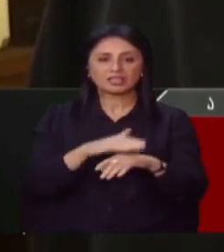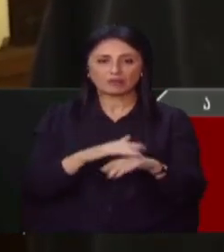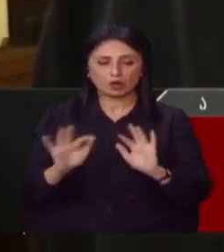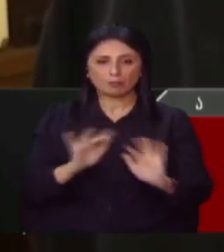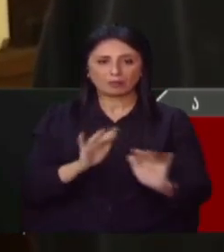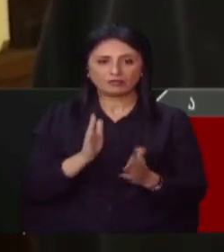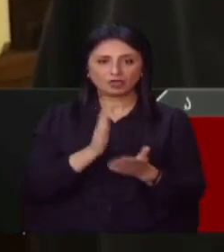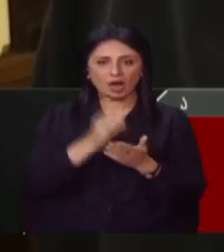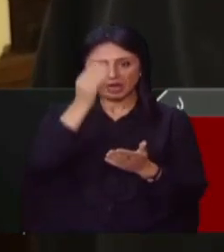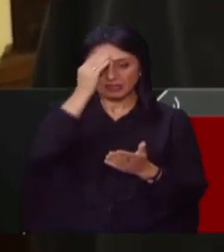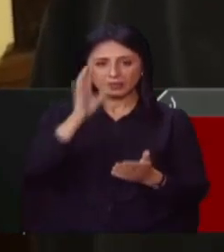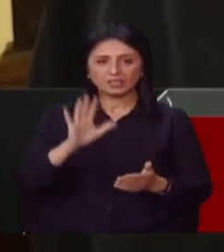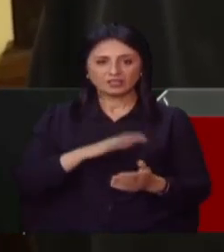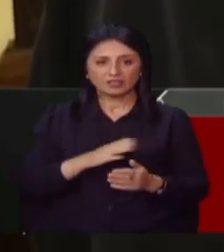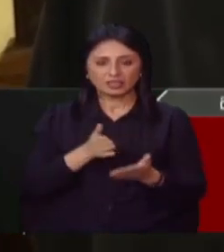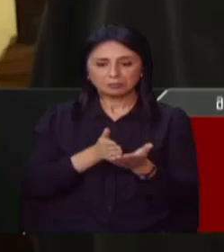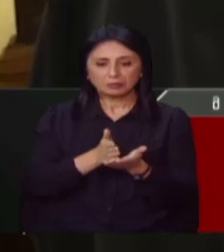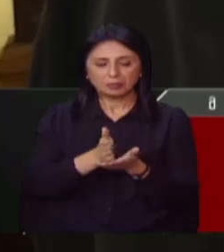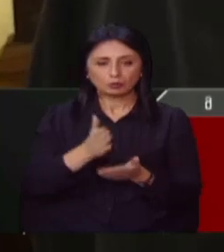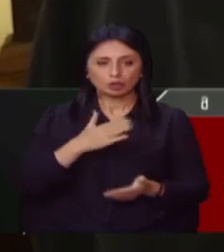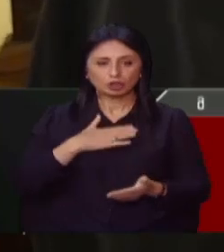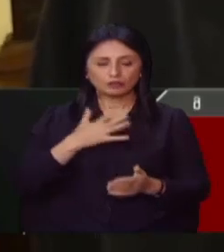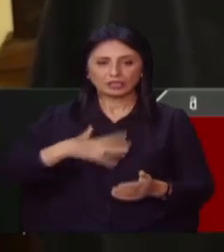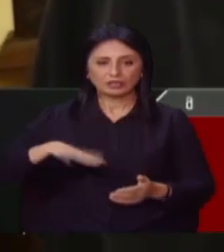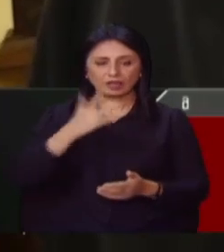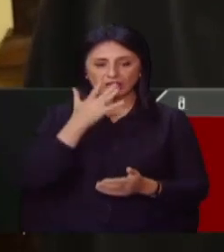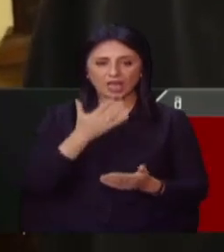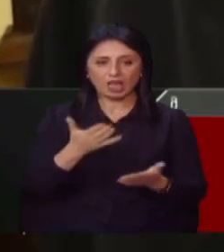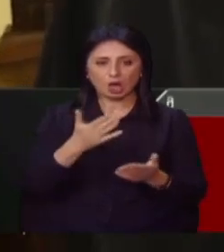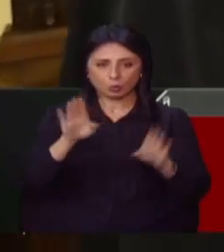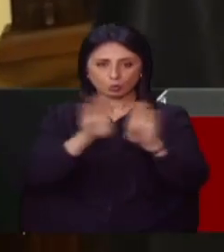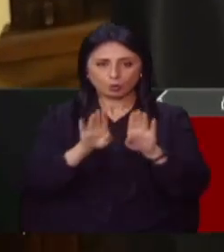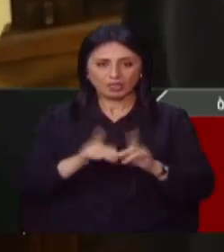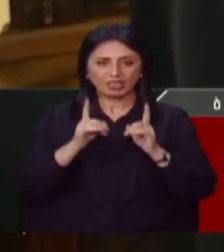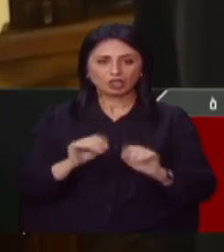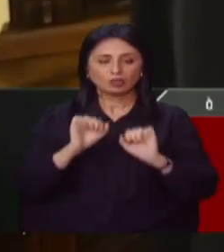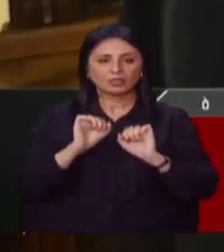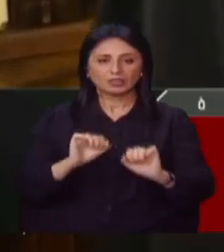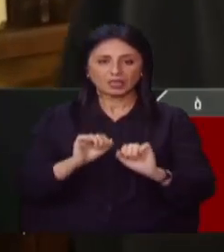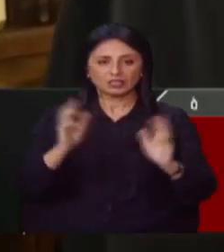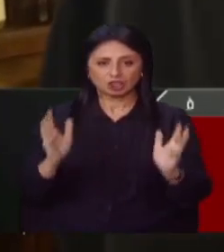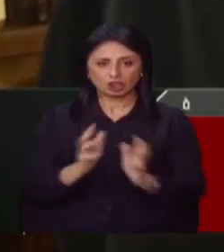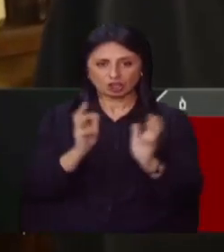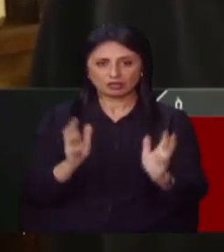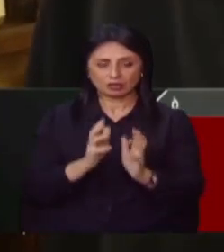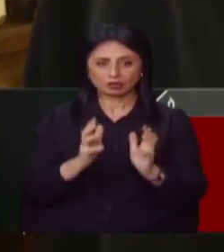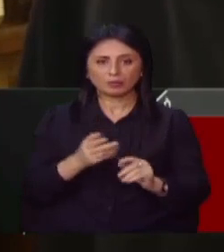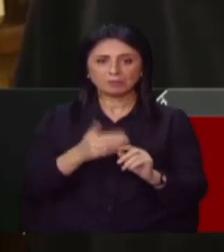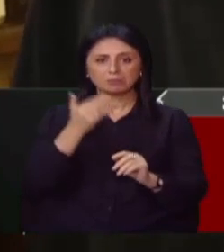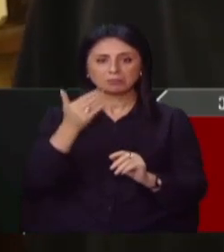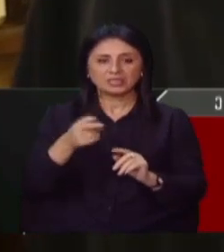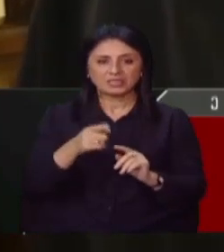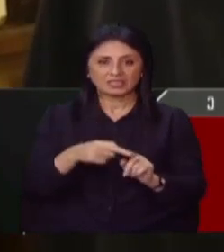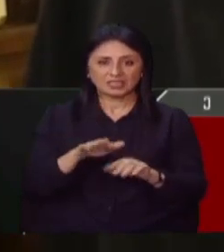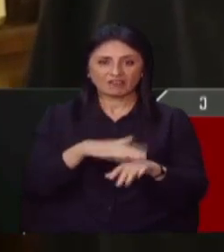მოქმედება არსებითად იყო მიმართული ჩვენი ქვეყნის ეროვნული იდენტობის დაცვისკენ შენარჩუნებისკენ და მისი ეს